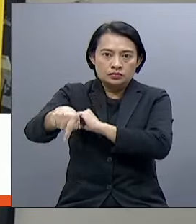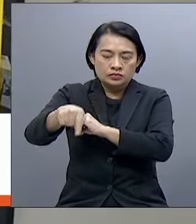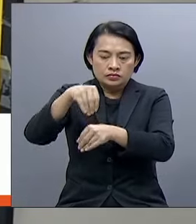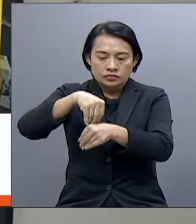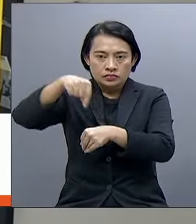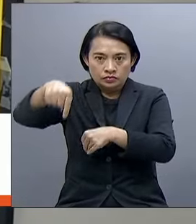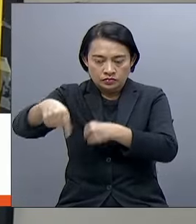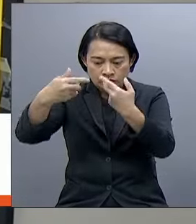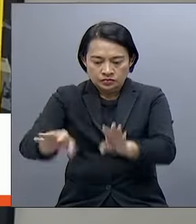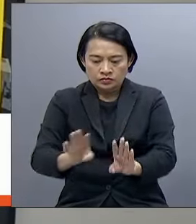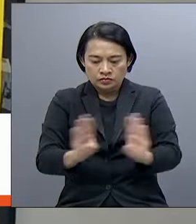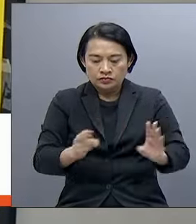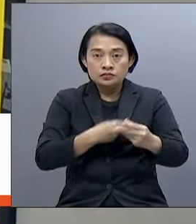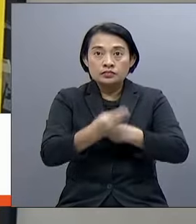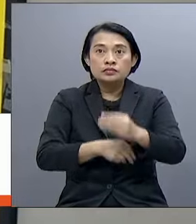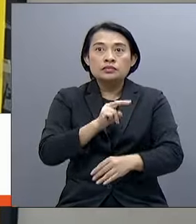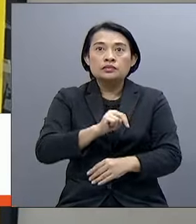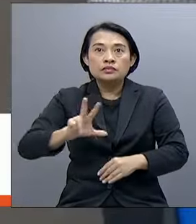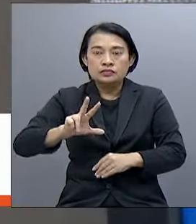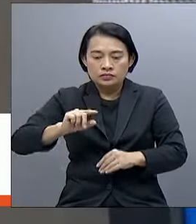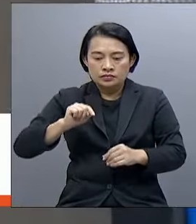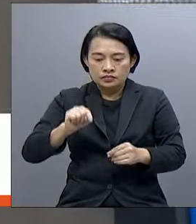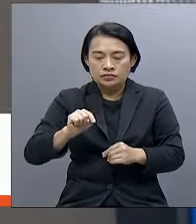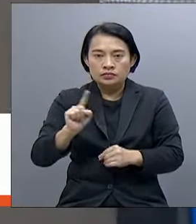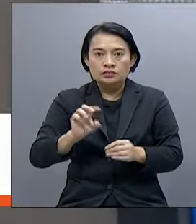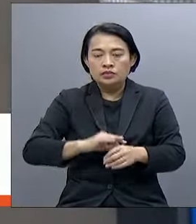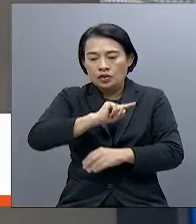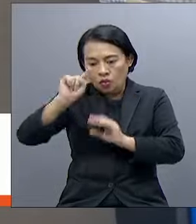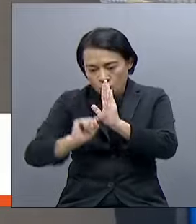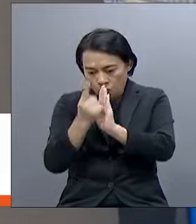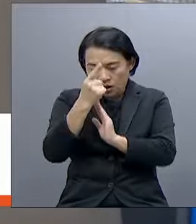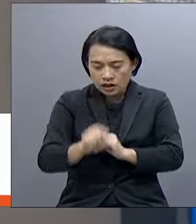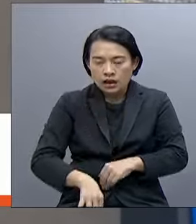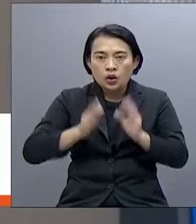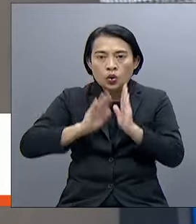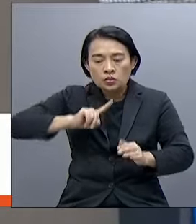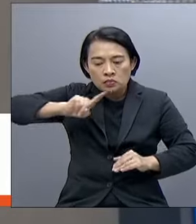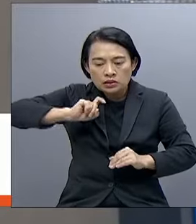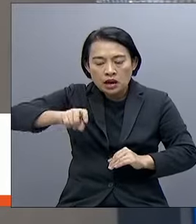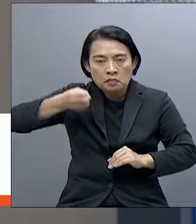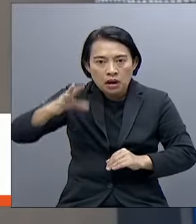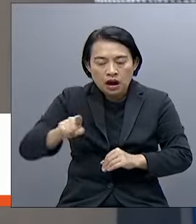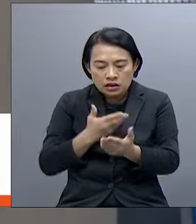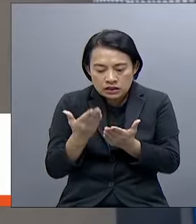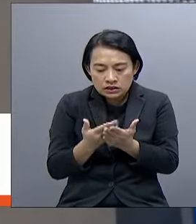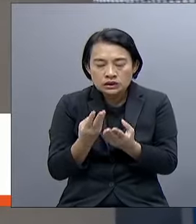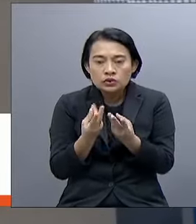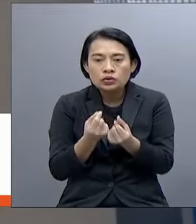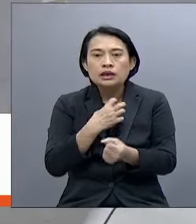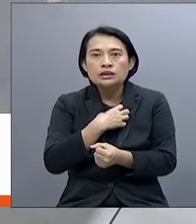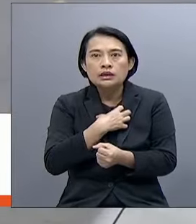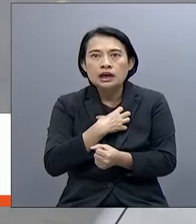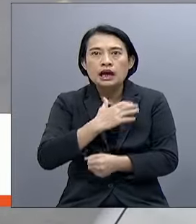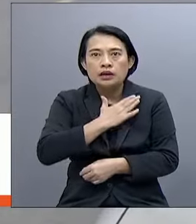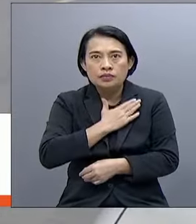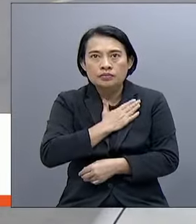ที่เปิดขายสลาก N3 วันแรกเนี่ยมีคนมาถามหาซื้อเป็นจำนวนมากส่วนใหญ่ซื้อเลขตามที่ตัวเองเนี่ยอยากได้